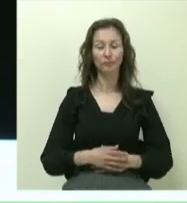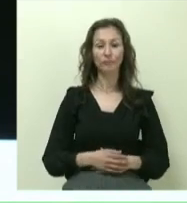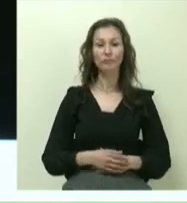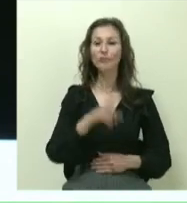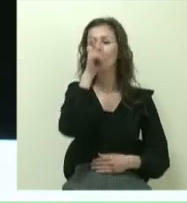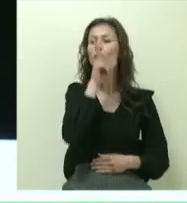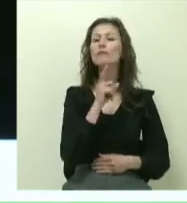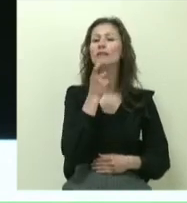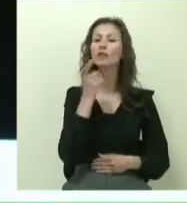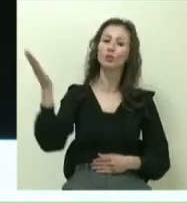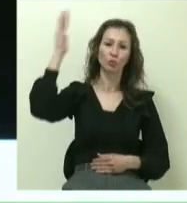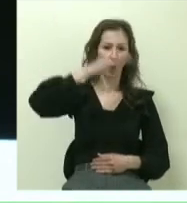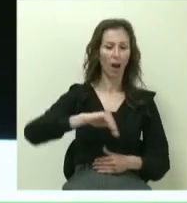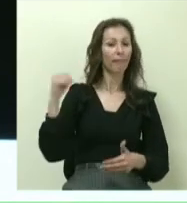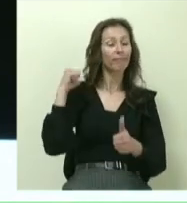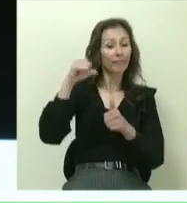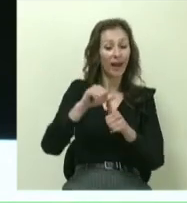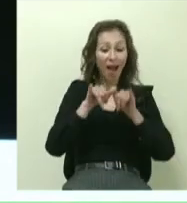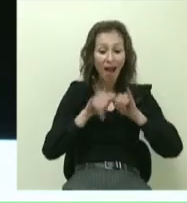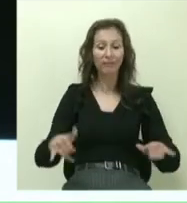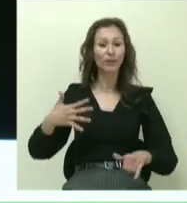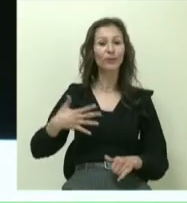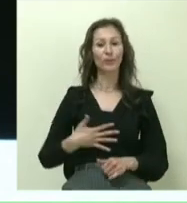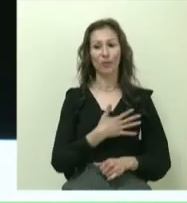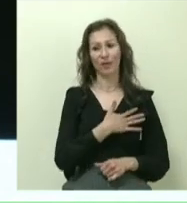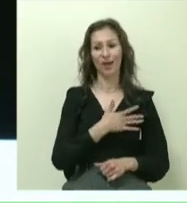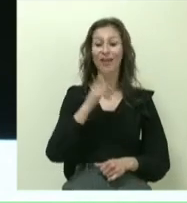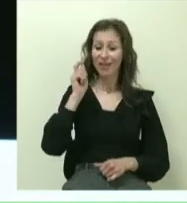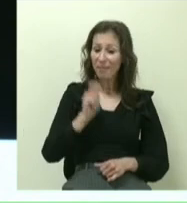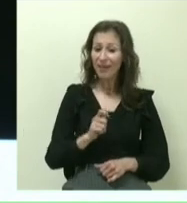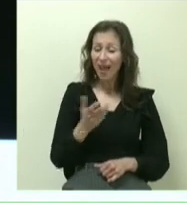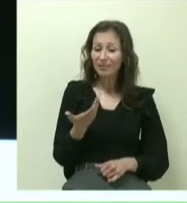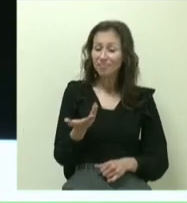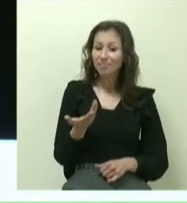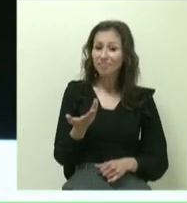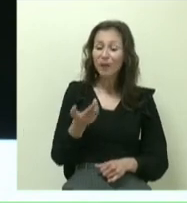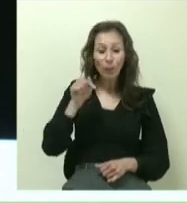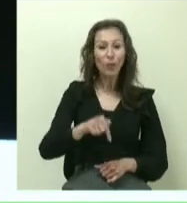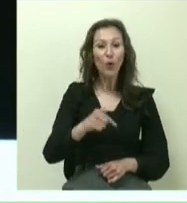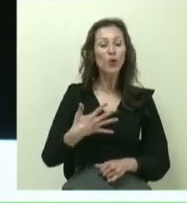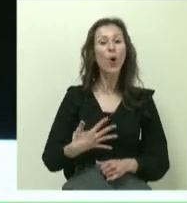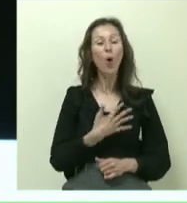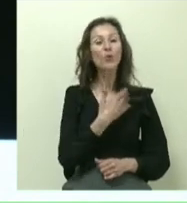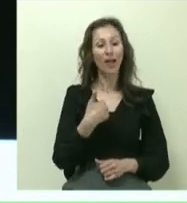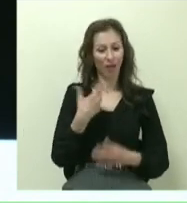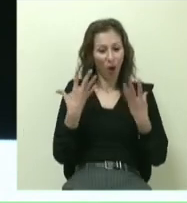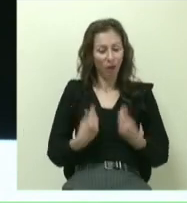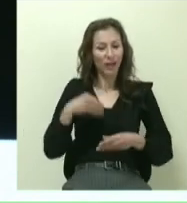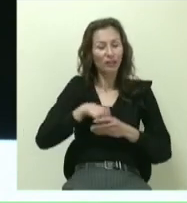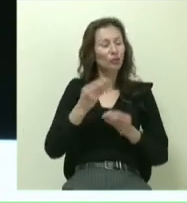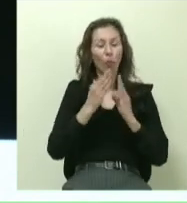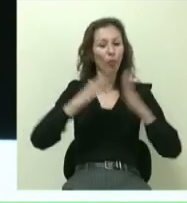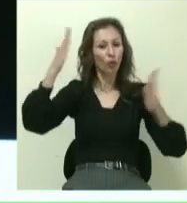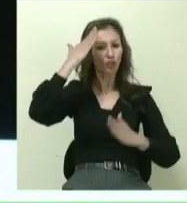100 yıl sonra tekrar aynı kongreyi yaparken bu kongrede bulunmaktan büyük